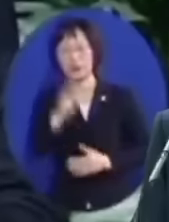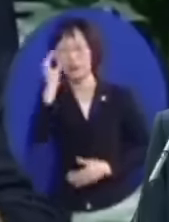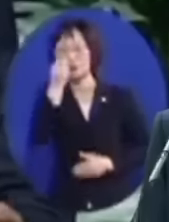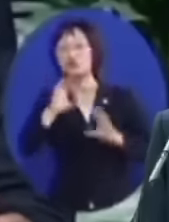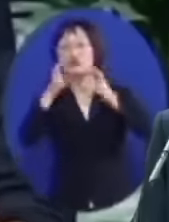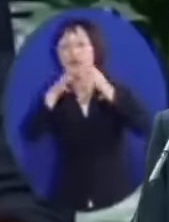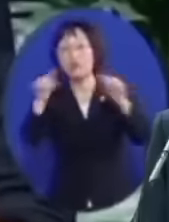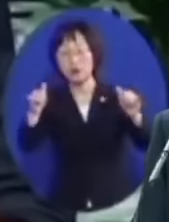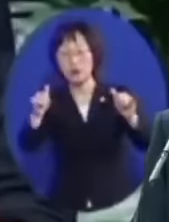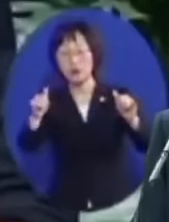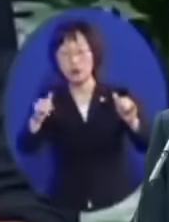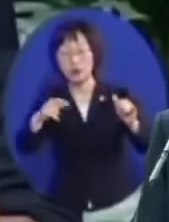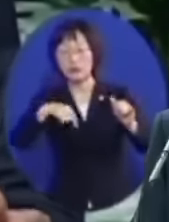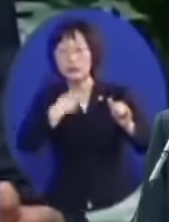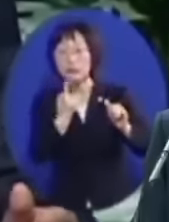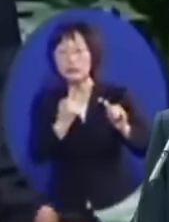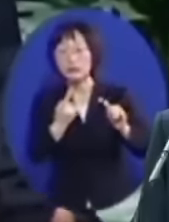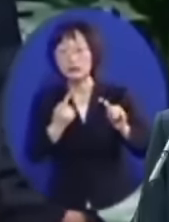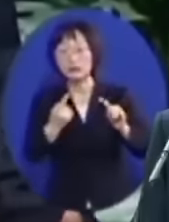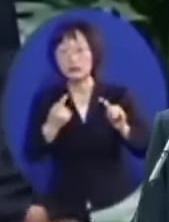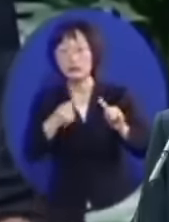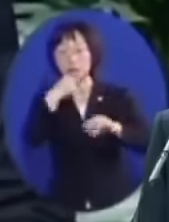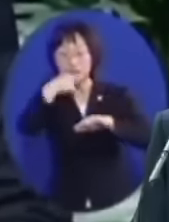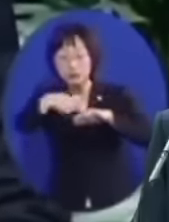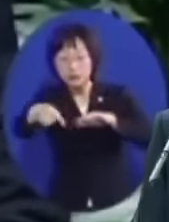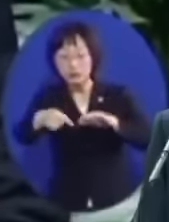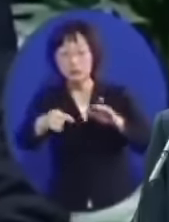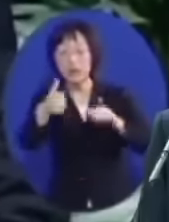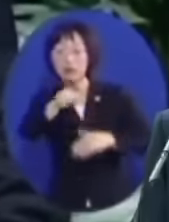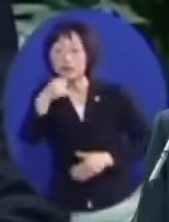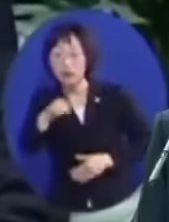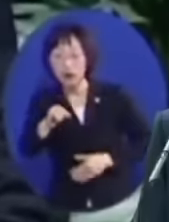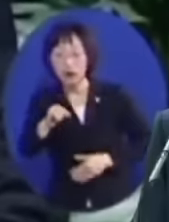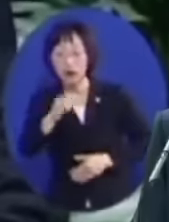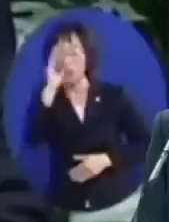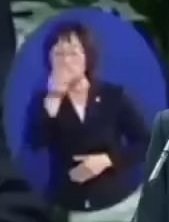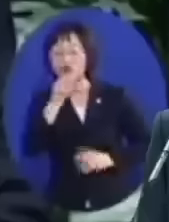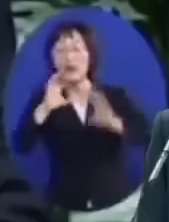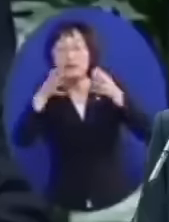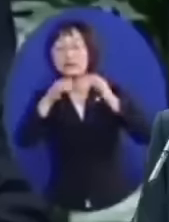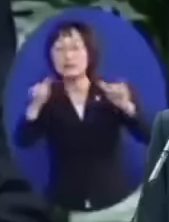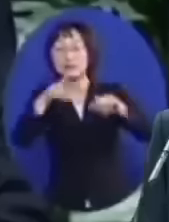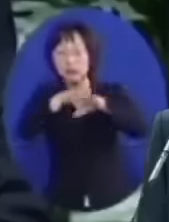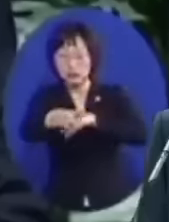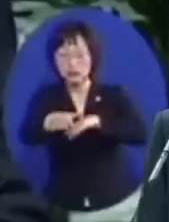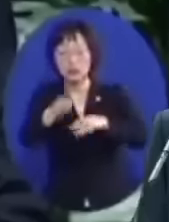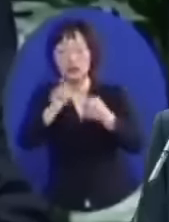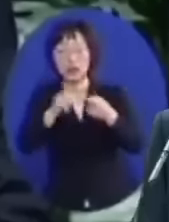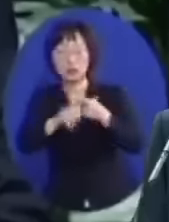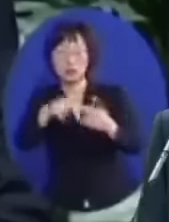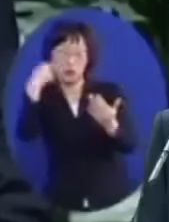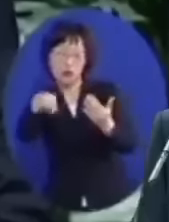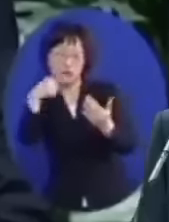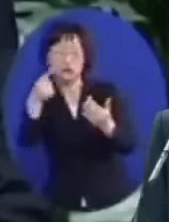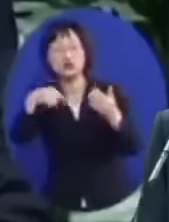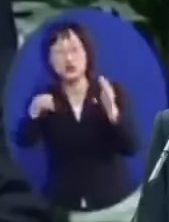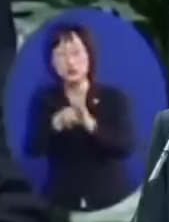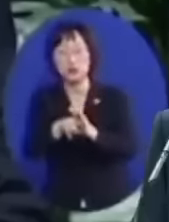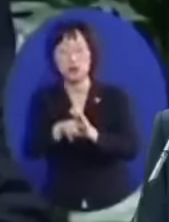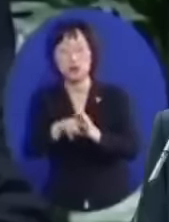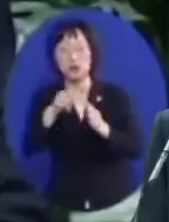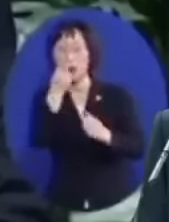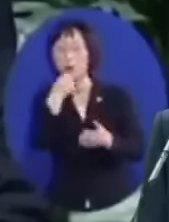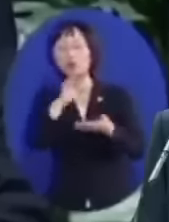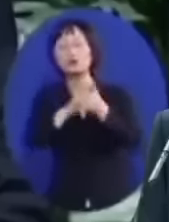자기 친자식들인데 자기 친자식들을 유대인으로 확실히 교육시키고 유대인으로 만들기 위해서는 유치부